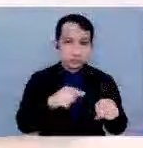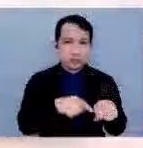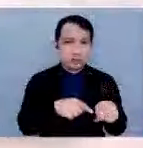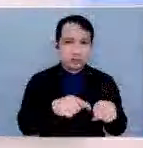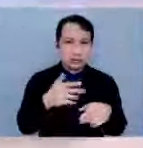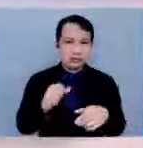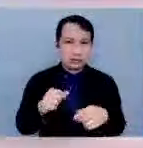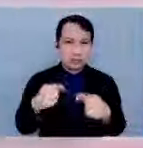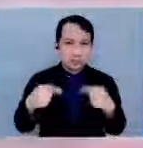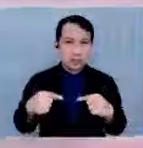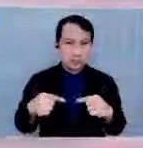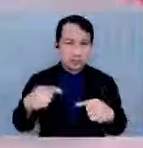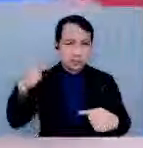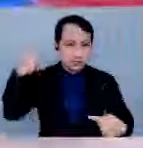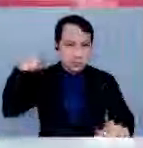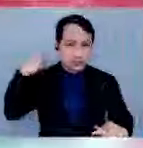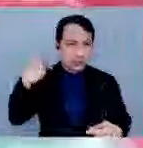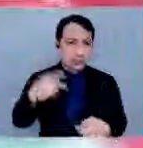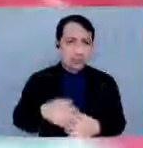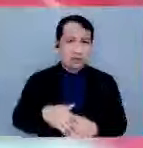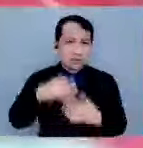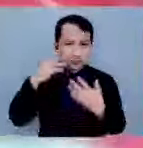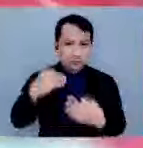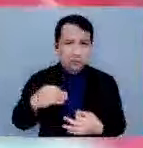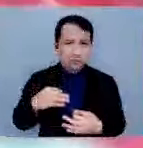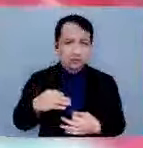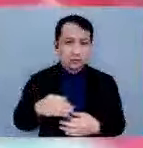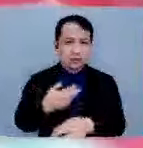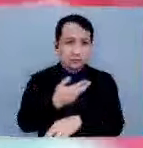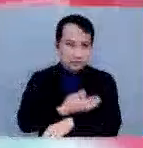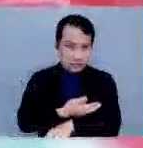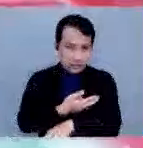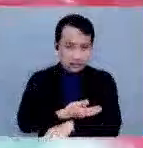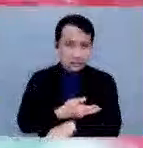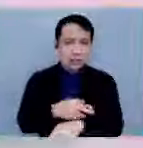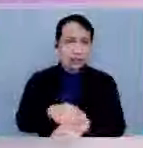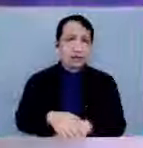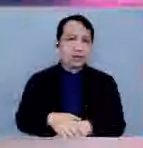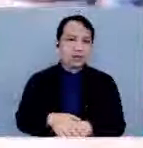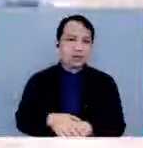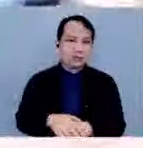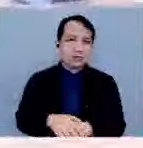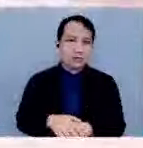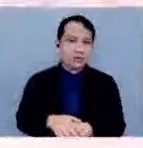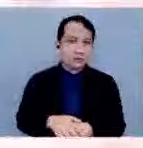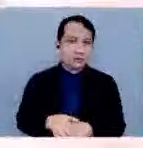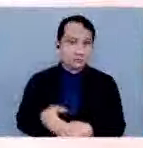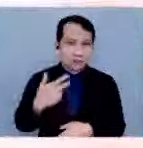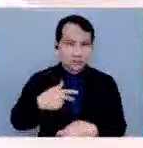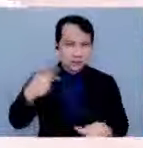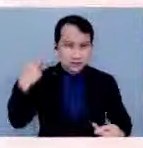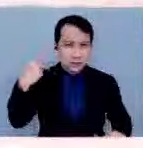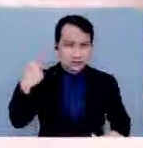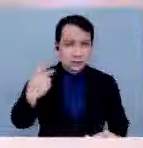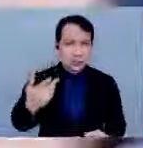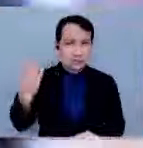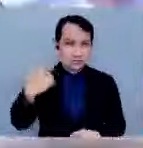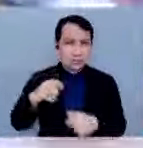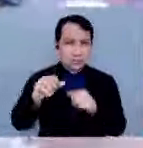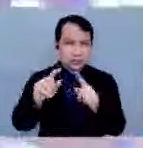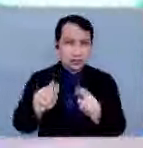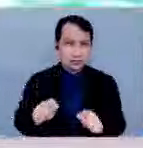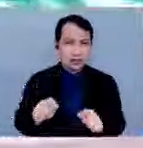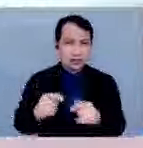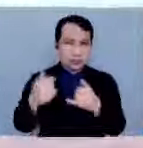daw ang kanyang likod at nag-decide muna sila na ipahinga ito. Nagsimula daw ang hindi magandang pakiramdam noong Sabado kung saan nakalaban